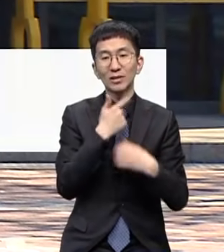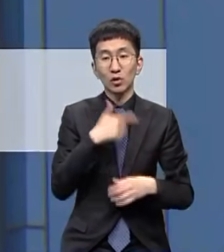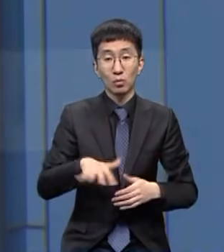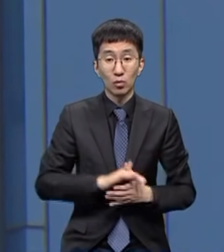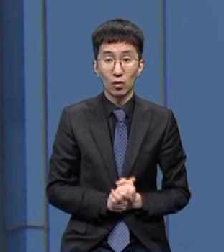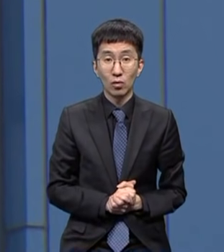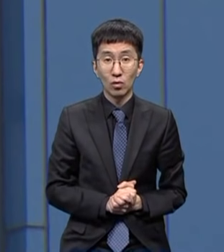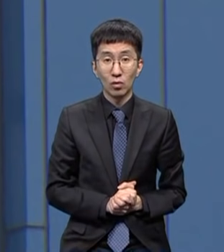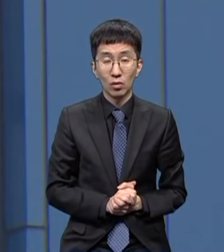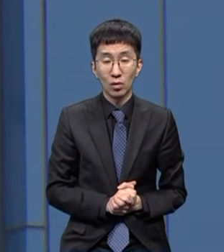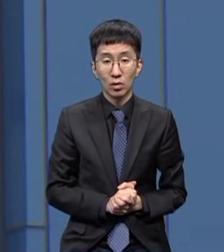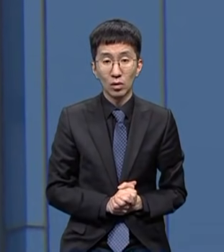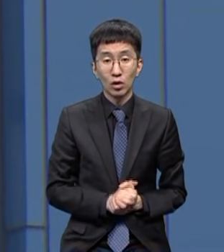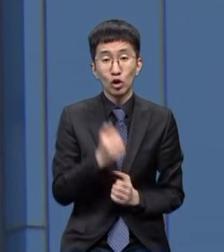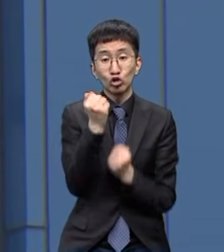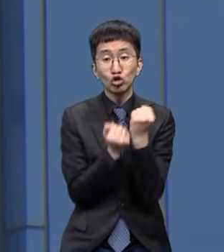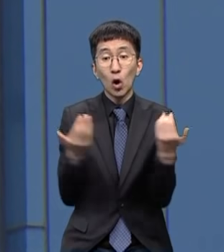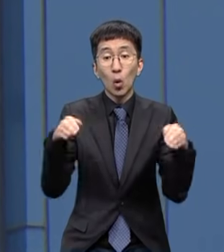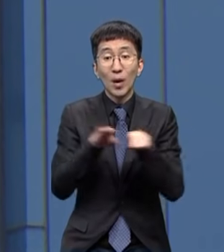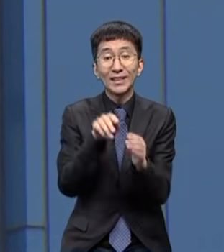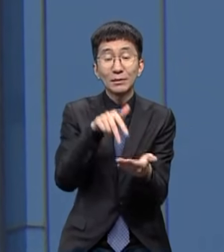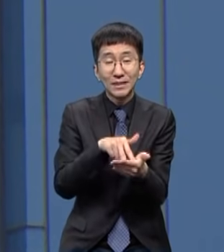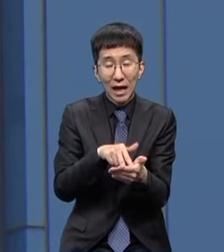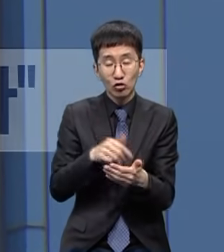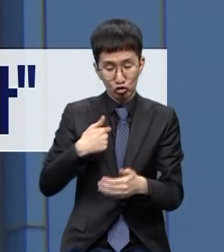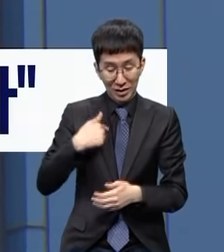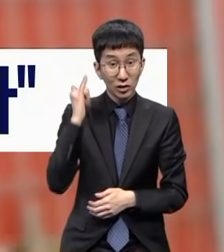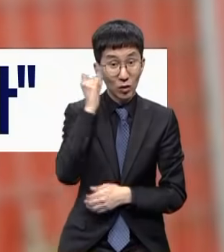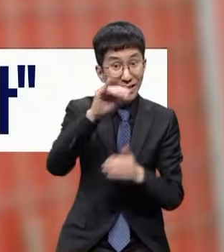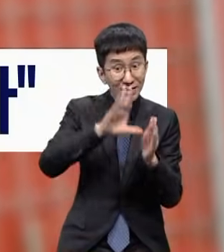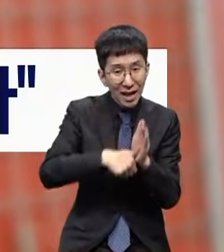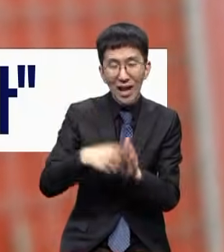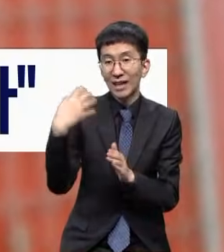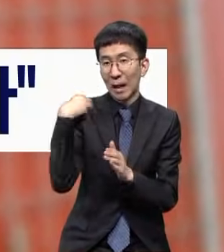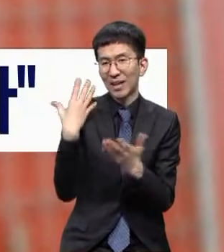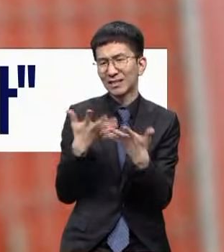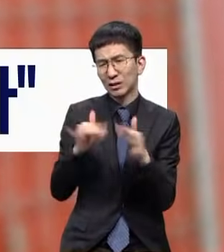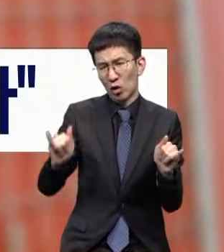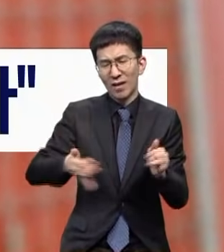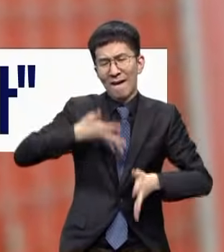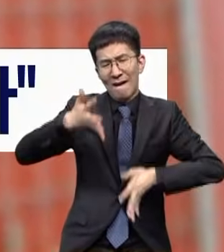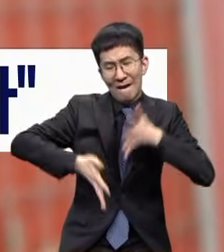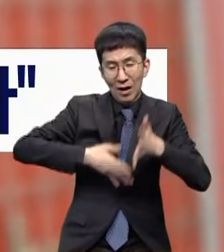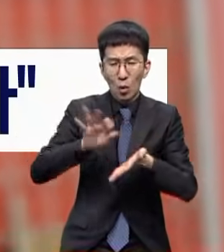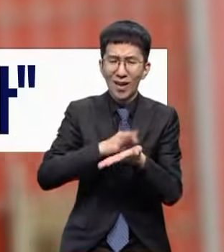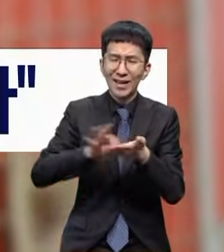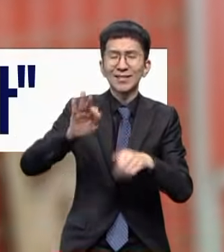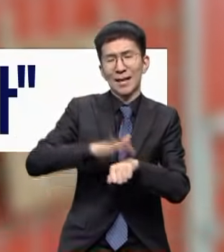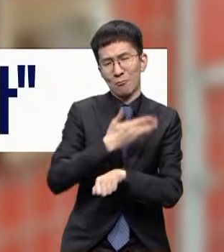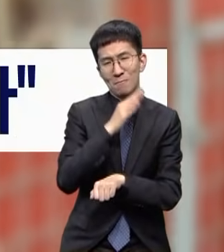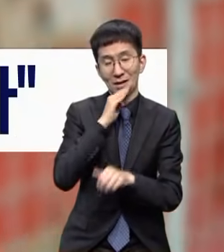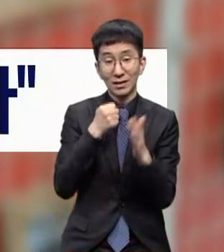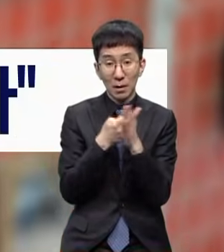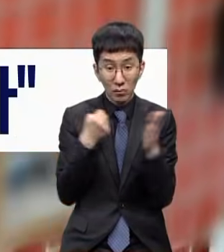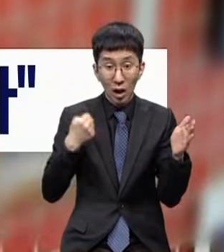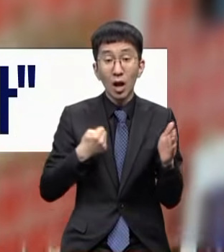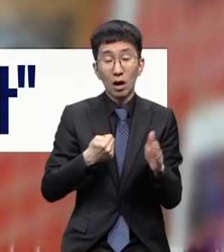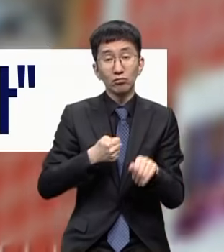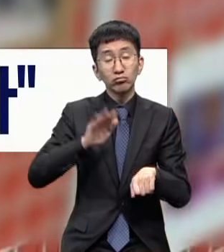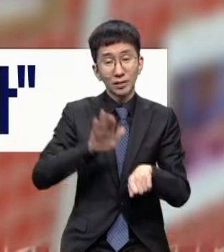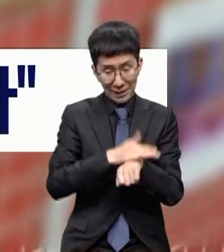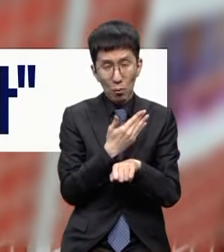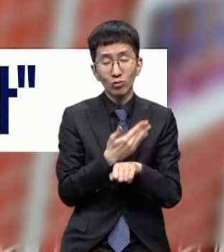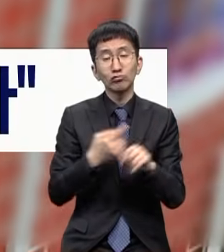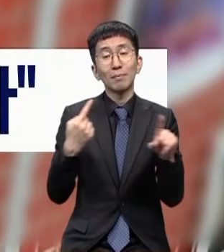하고. 수련관 측은 취재진에게 담당 직원이 업무가 미숙해 회계 처리에 실수가 있었다며 잘못을